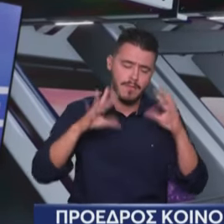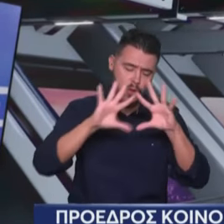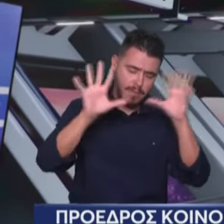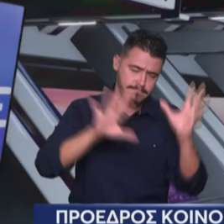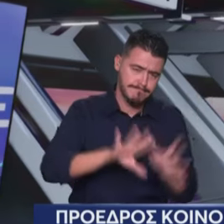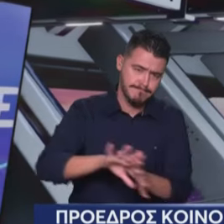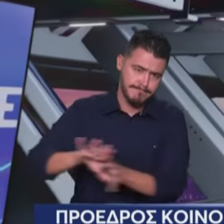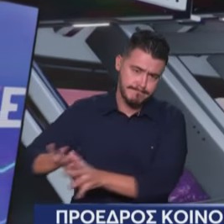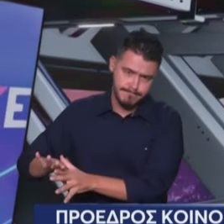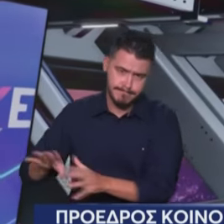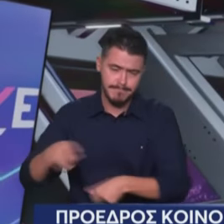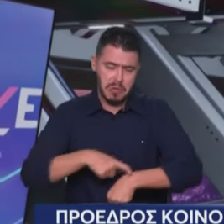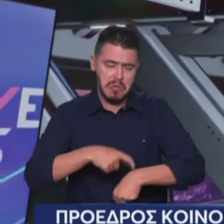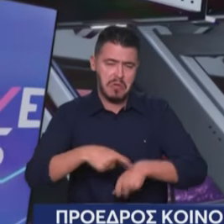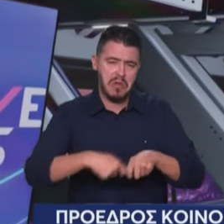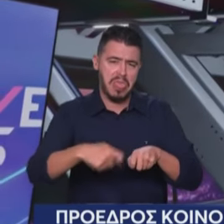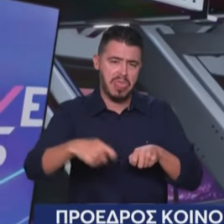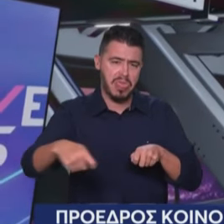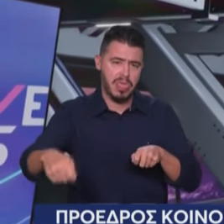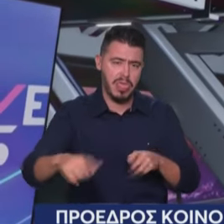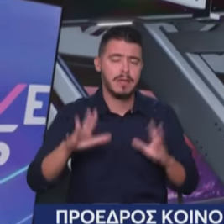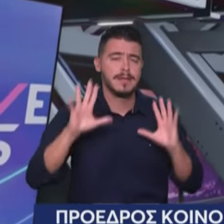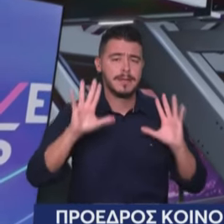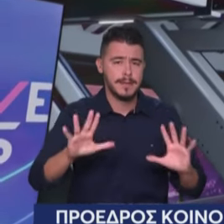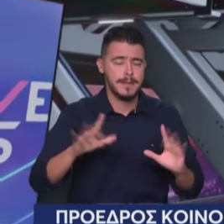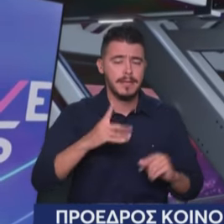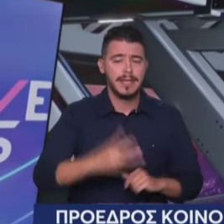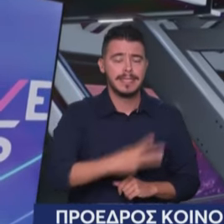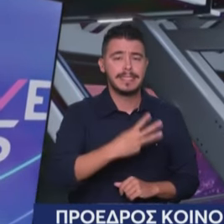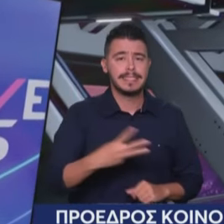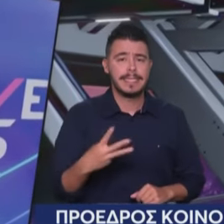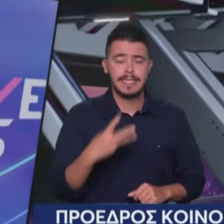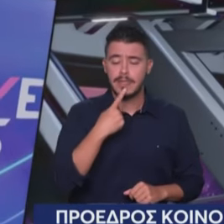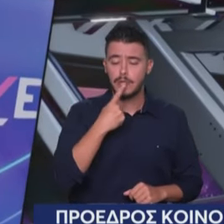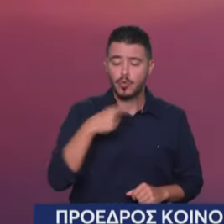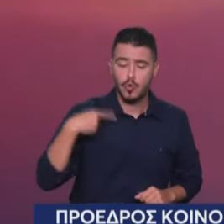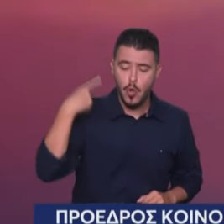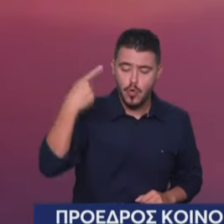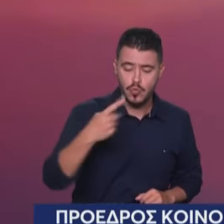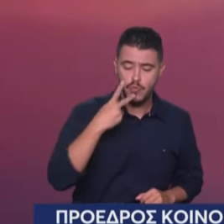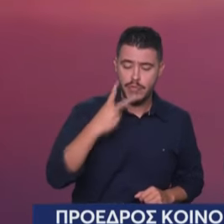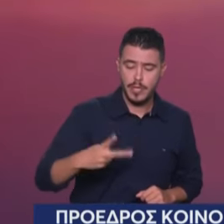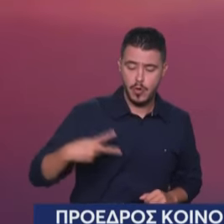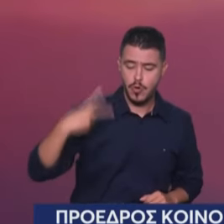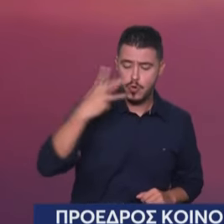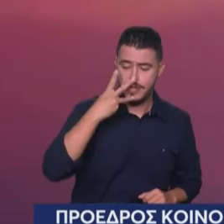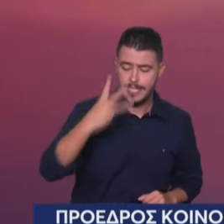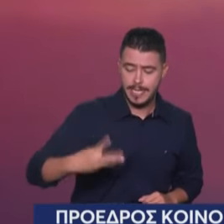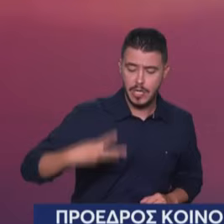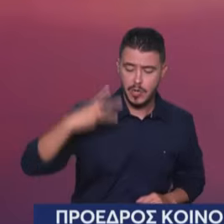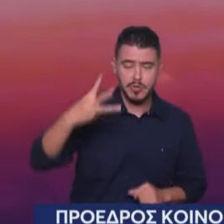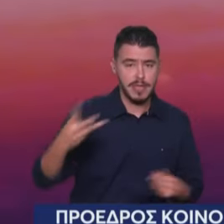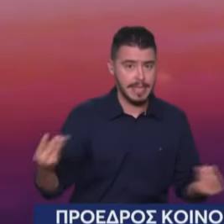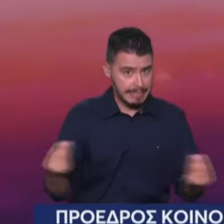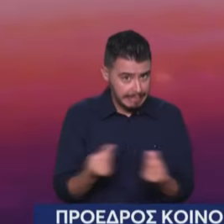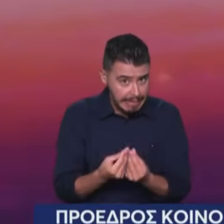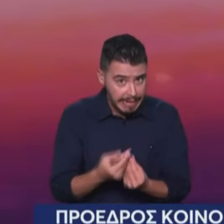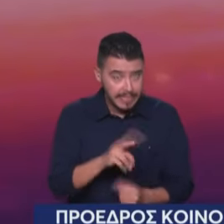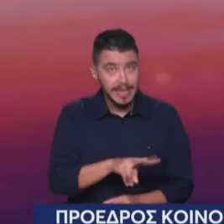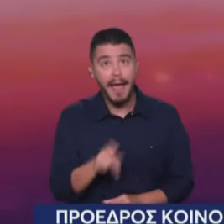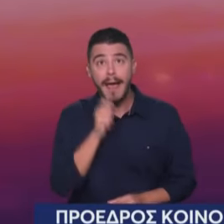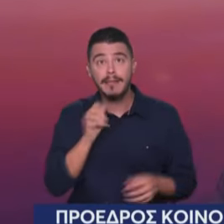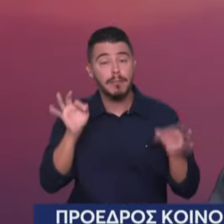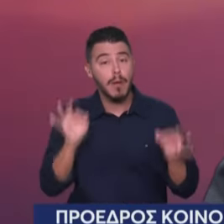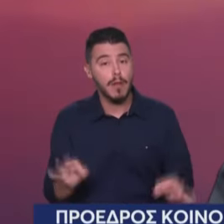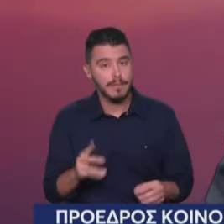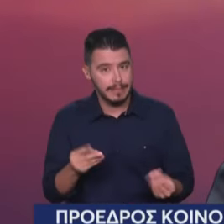Δεν έχει νόημα, θα χάσουμε χρόνο. Πόσο ο ΣΥΡΙΖΑ θα είναι μετά από ένα χρόνο ή μετά από τρία χρόνια ένα κόμμα εξουσίας ή αξιωματική αντιπολίτευση? Γιατί αυτό